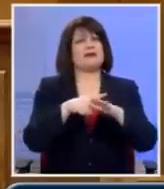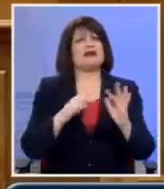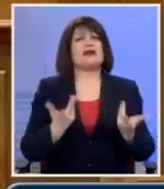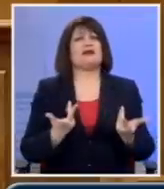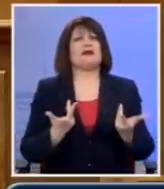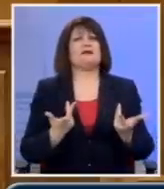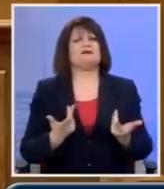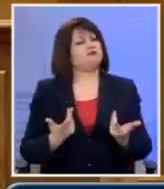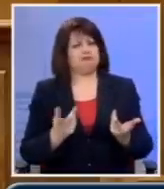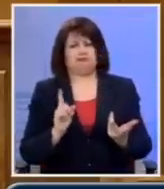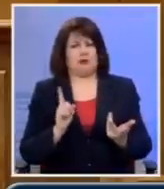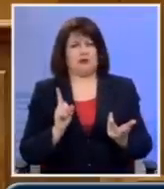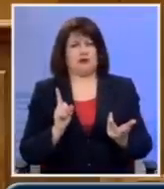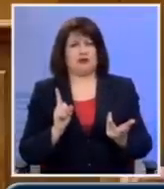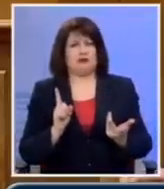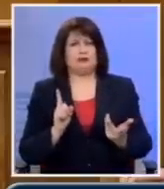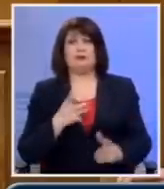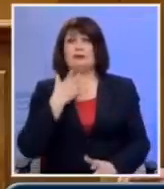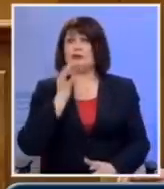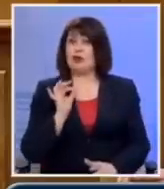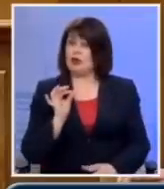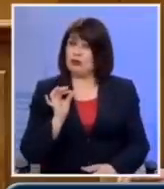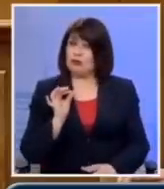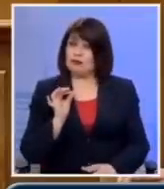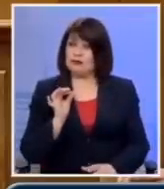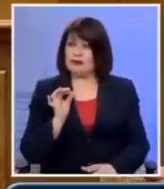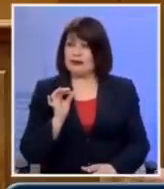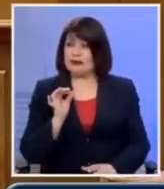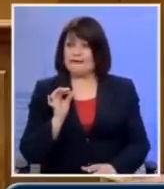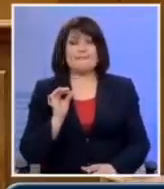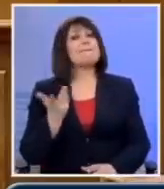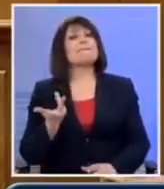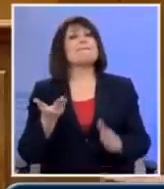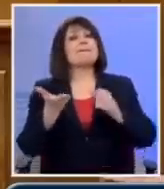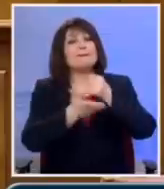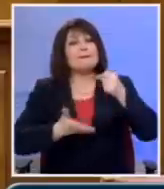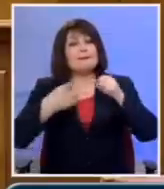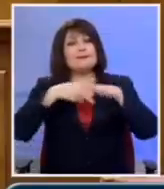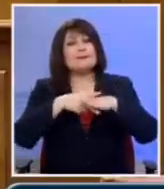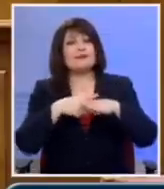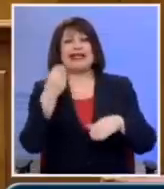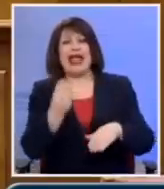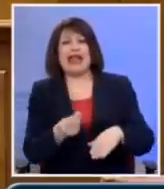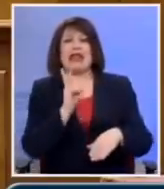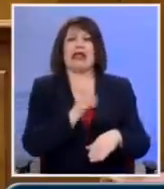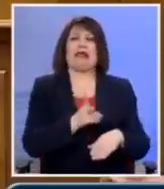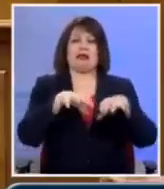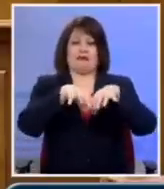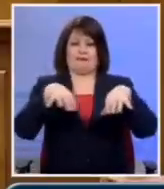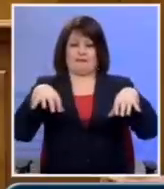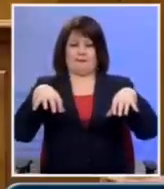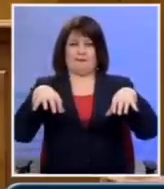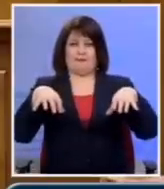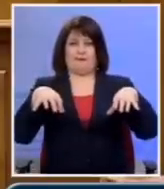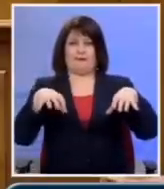Καθ' άλλο. Για ποιο λόγο τότε διαχωρίστηκε η Αγροτική σε καλή και κακή και οδηγήθηκε